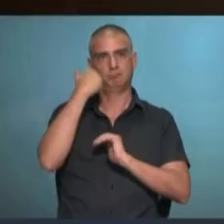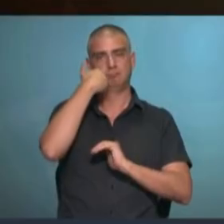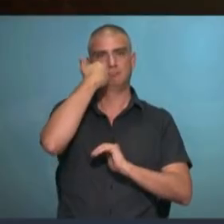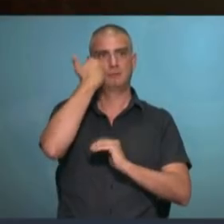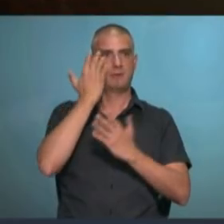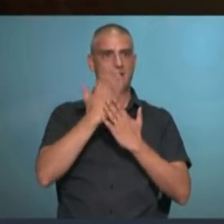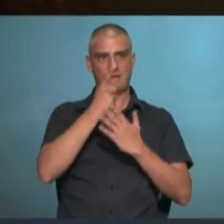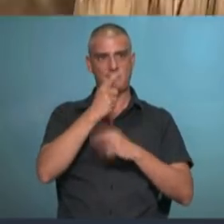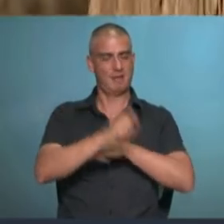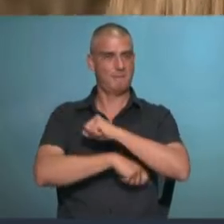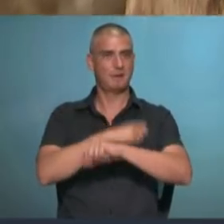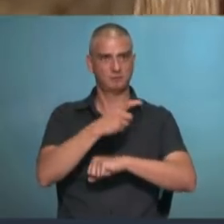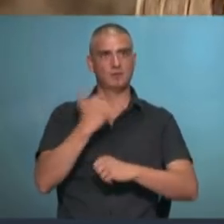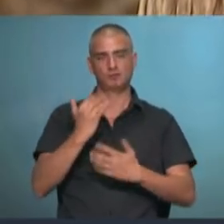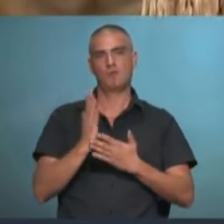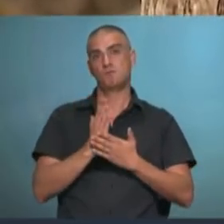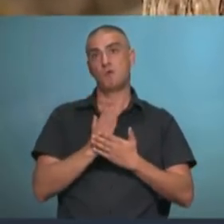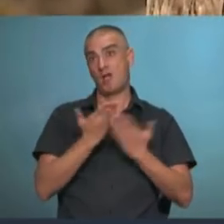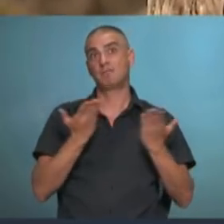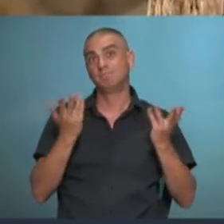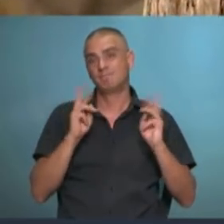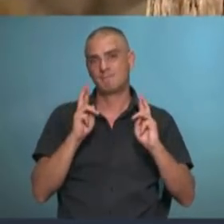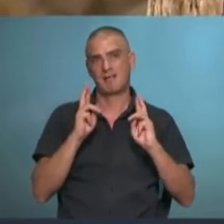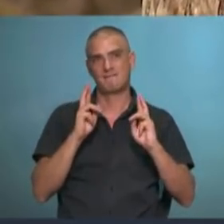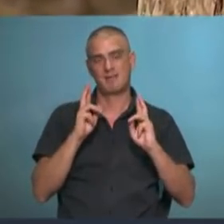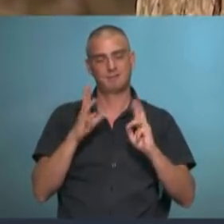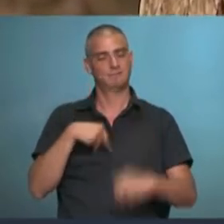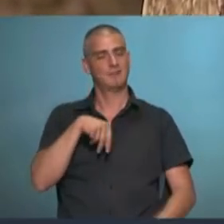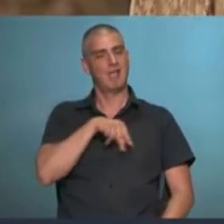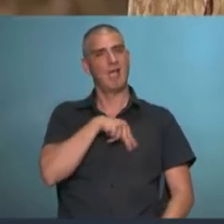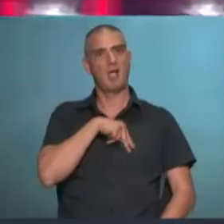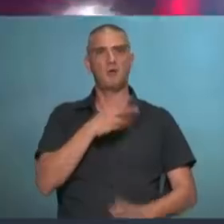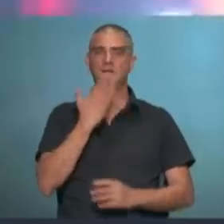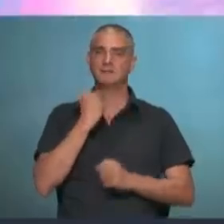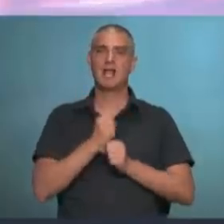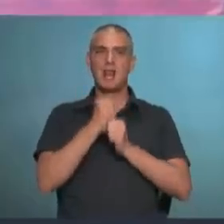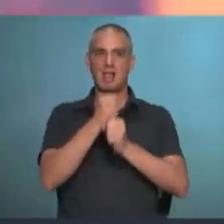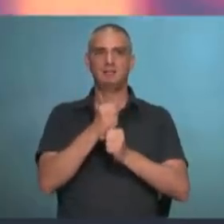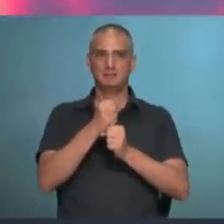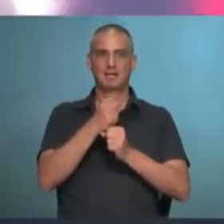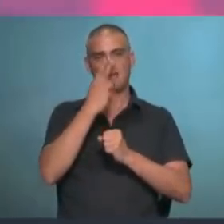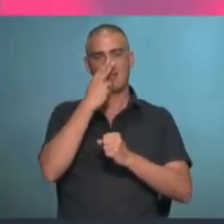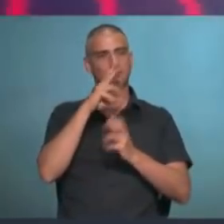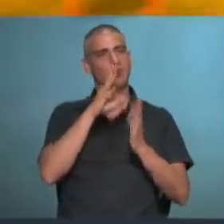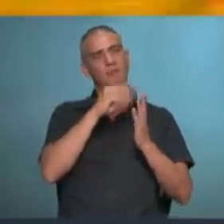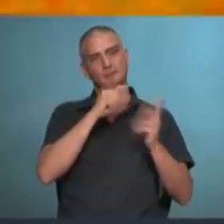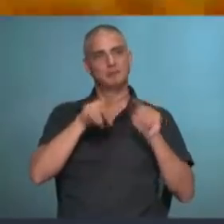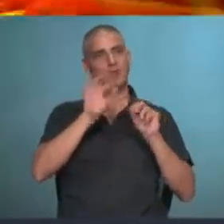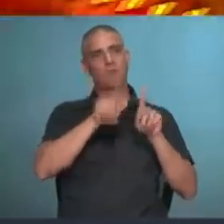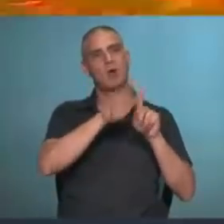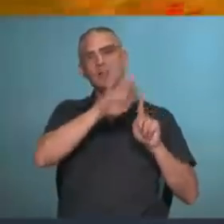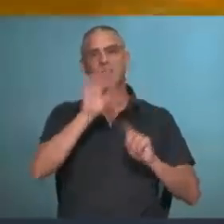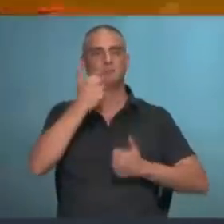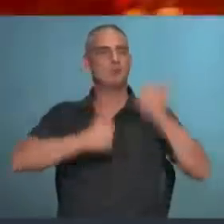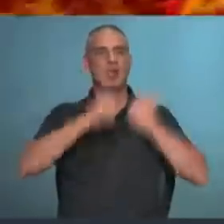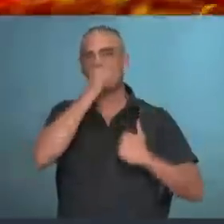בר מצווה, הוא מוכן עכשיו כך ומקווה לפחות לשאת את האחריות לייצג את ישראל ולנסות לשחזר בגרסת הילדים של האירוויזיון